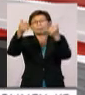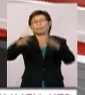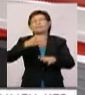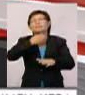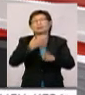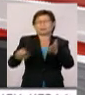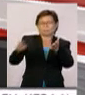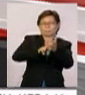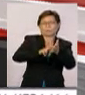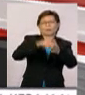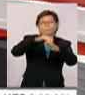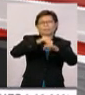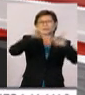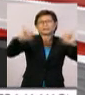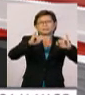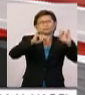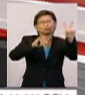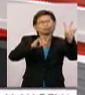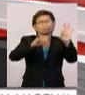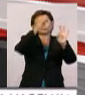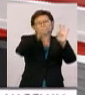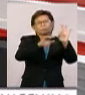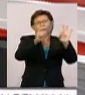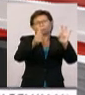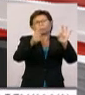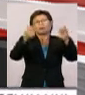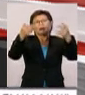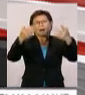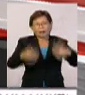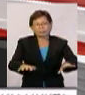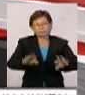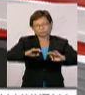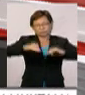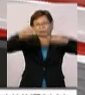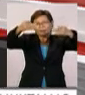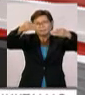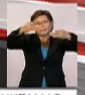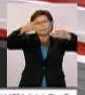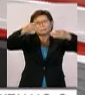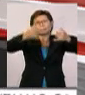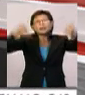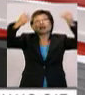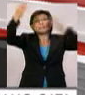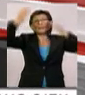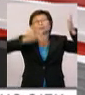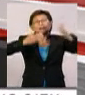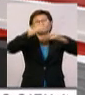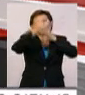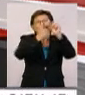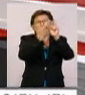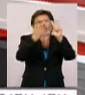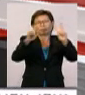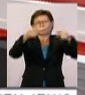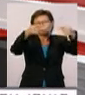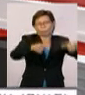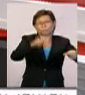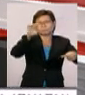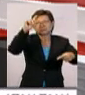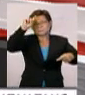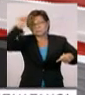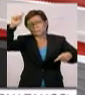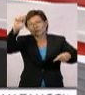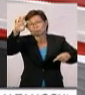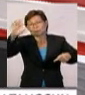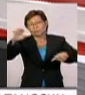hanya akan melaporkan diri pada Isnin 29 Oktober selepas aksi pada final Piala Malaysia 2018 bertemu Terengganu FC